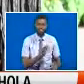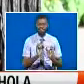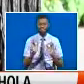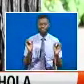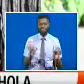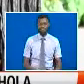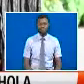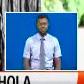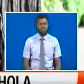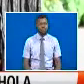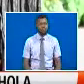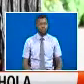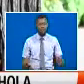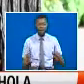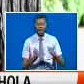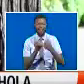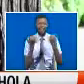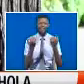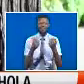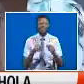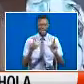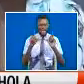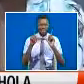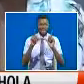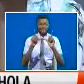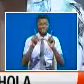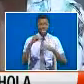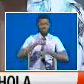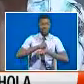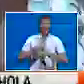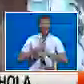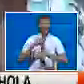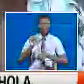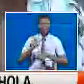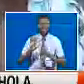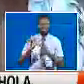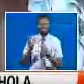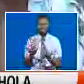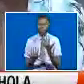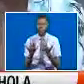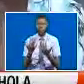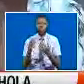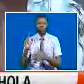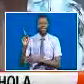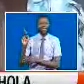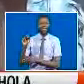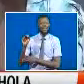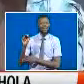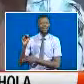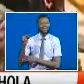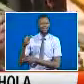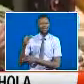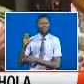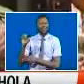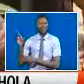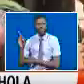Na kama uko na certificate yoyote uichome. KNCHR ilishirikiana na watoto 25